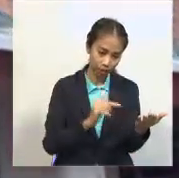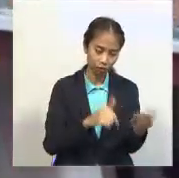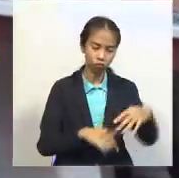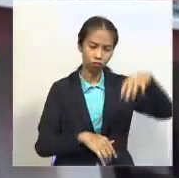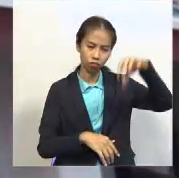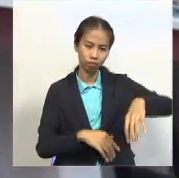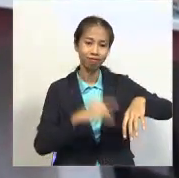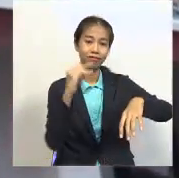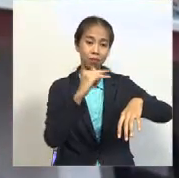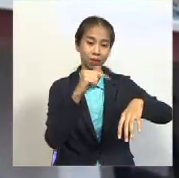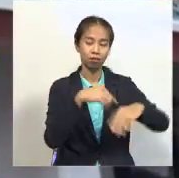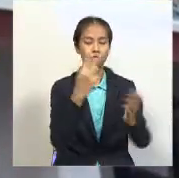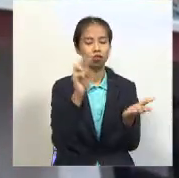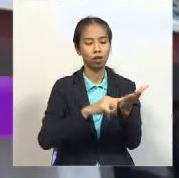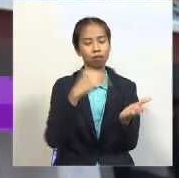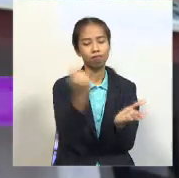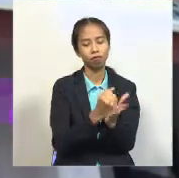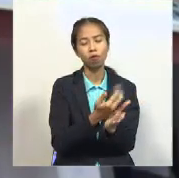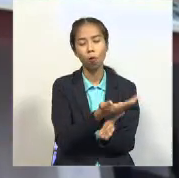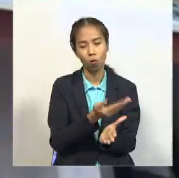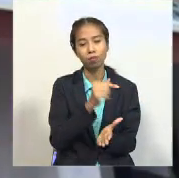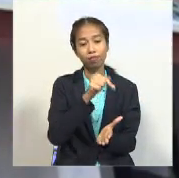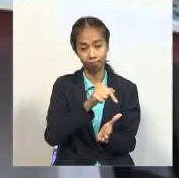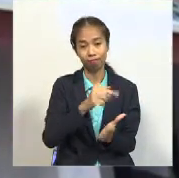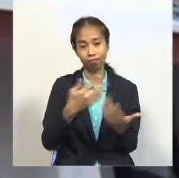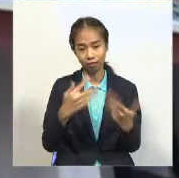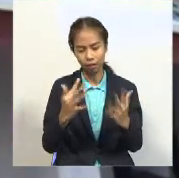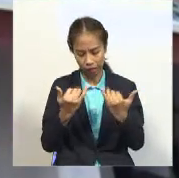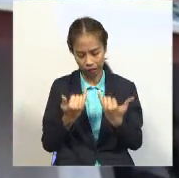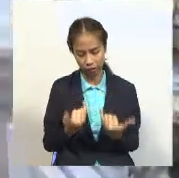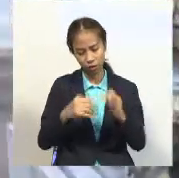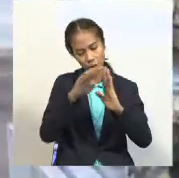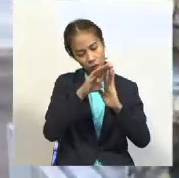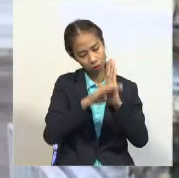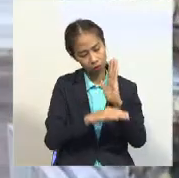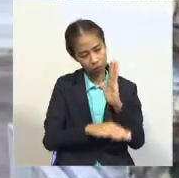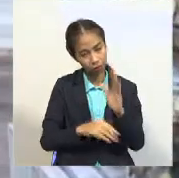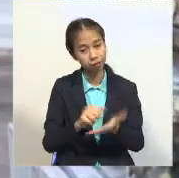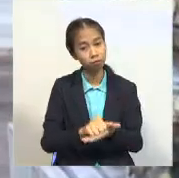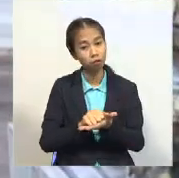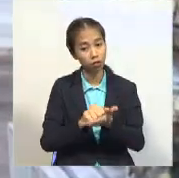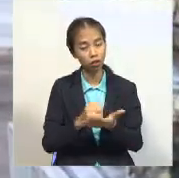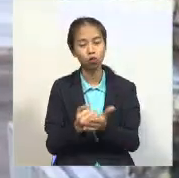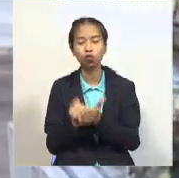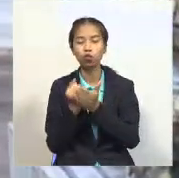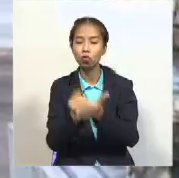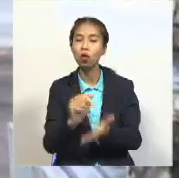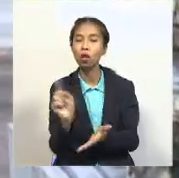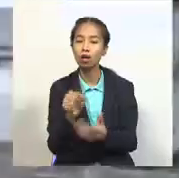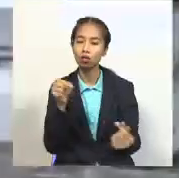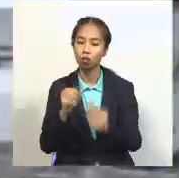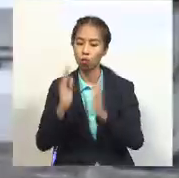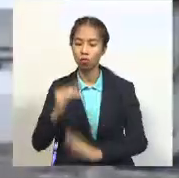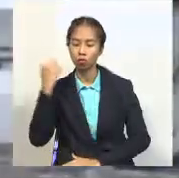ม.สนามบินปลายทางซึ่งการอำนวยความสะดวกและการขอยกเว้นค่าธรรมเนียมจะช่วยจูงใจให้กับบรร